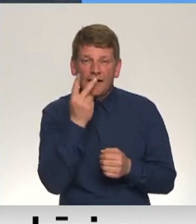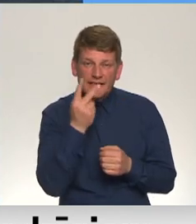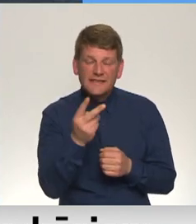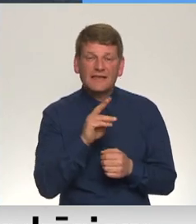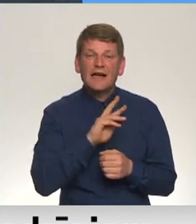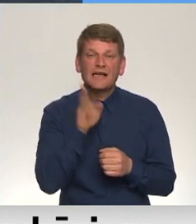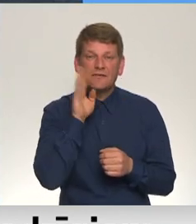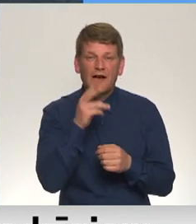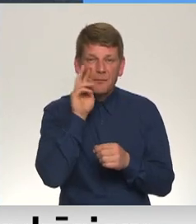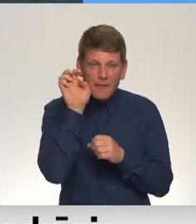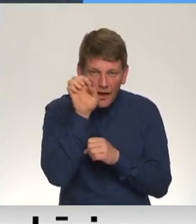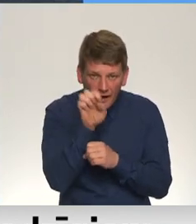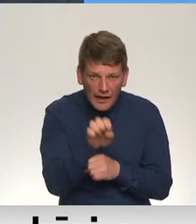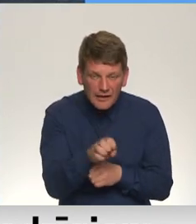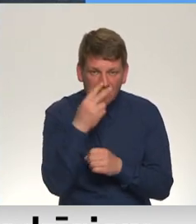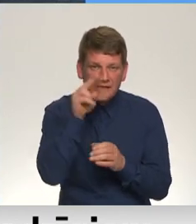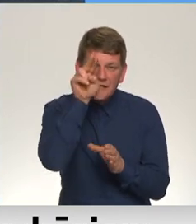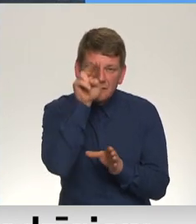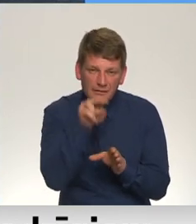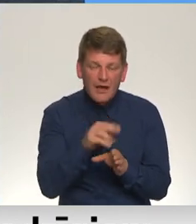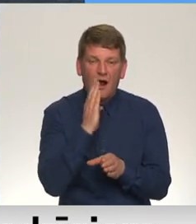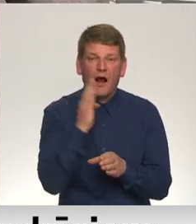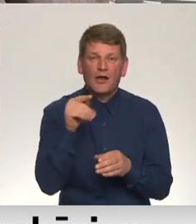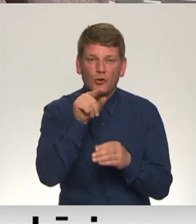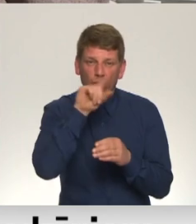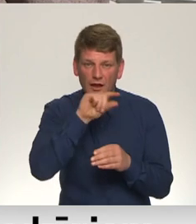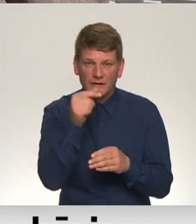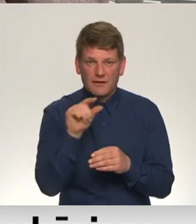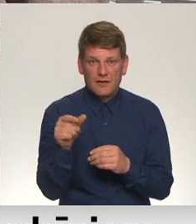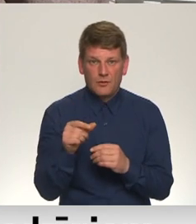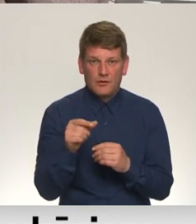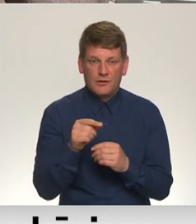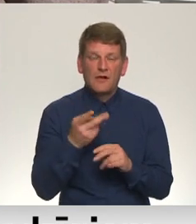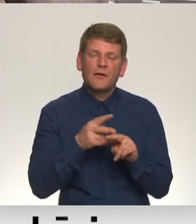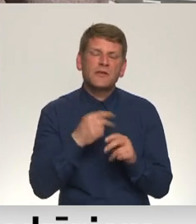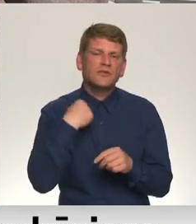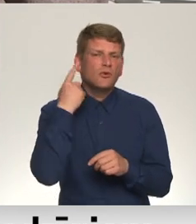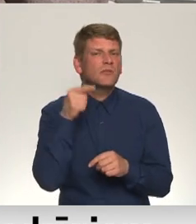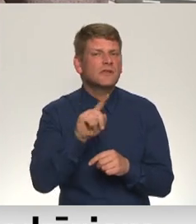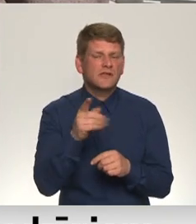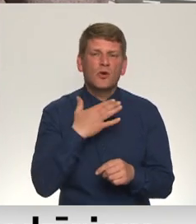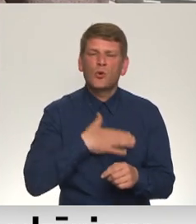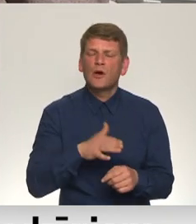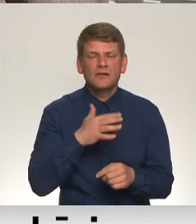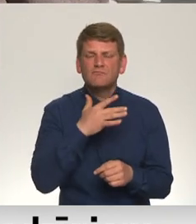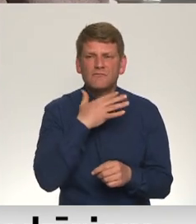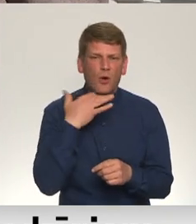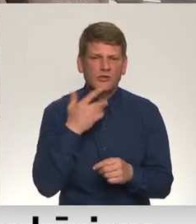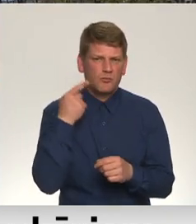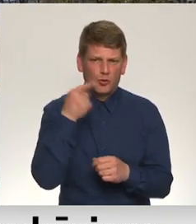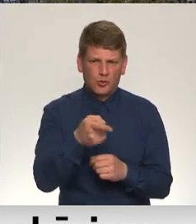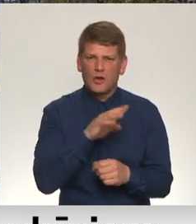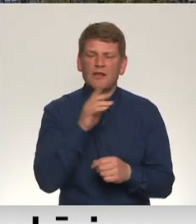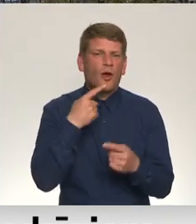kas var pieliekties pilnīgi klāt un izpētīt katru to detaļu. Ja? Tāpēc es domāju, ka tas ir ļoti daudziem tūkstošiem, un nemaz nerunājot